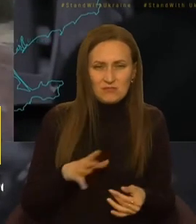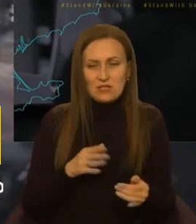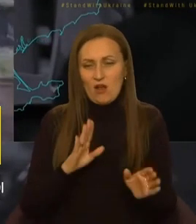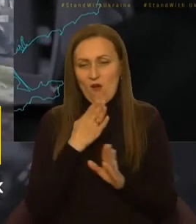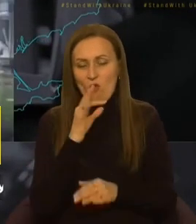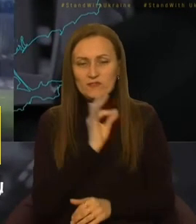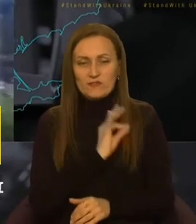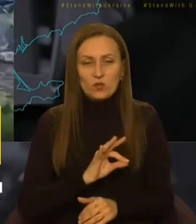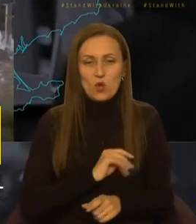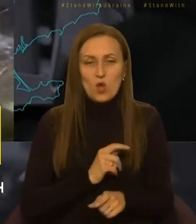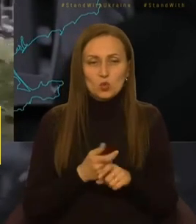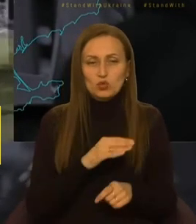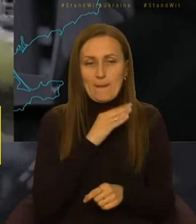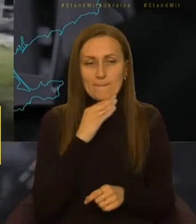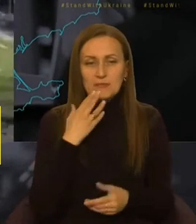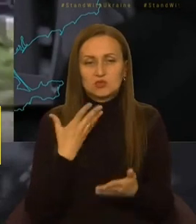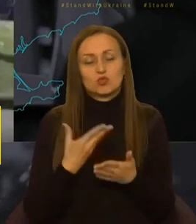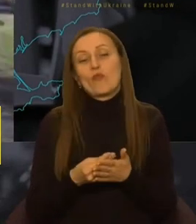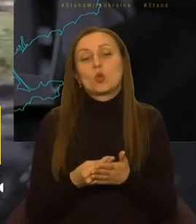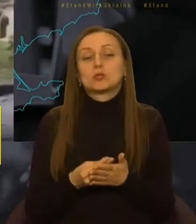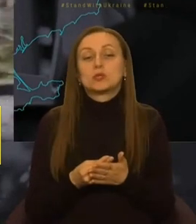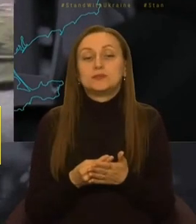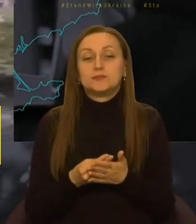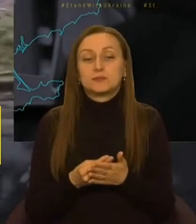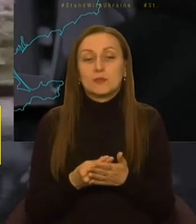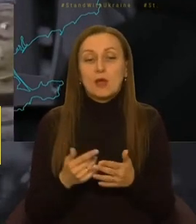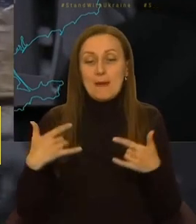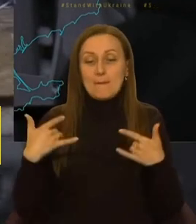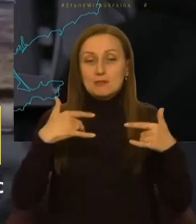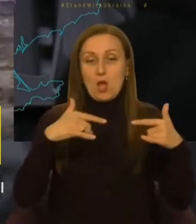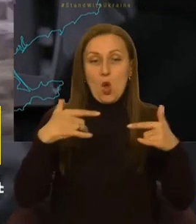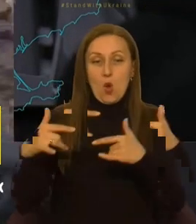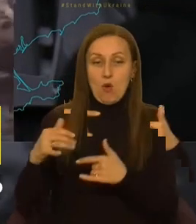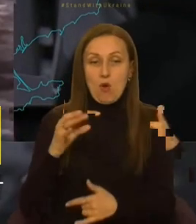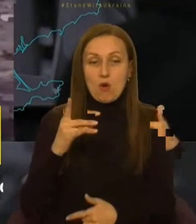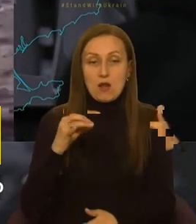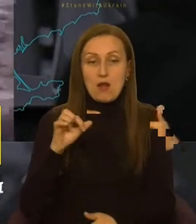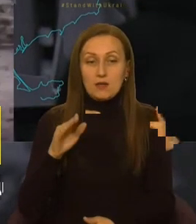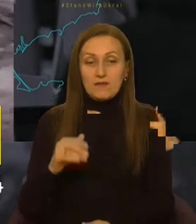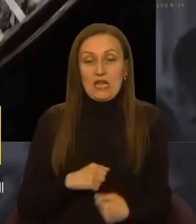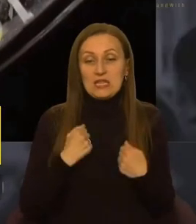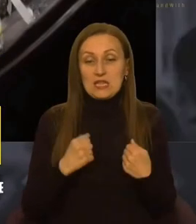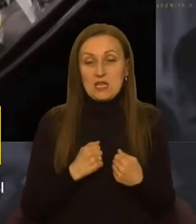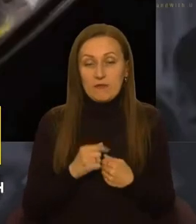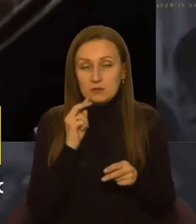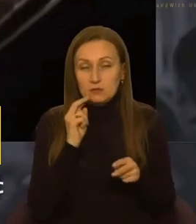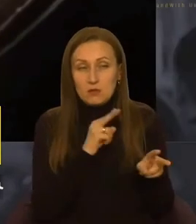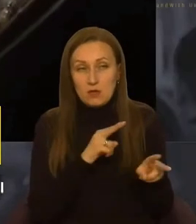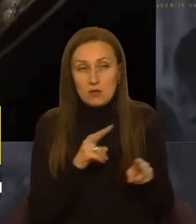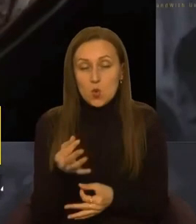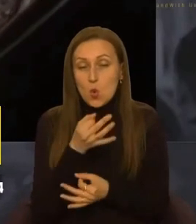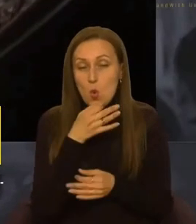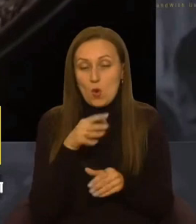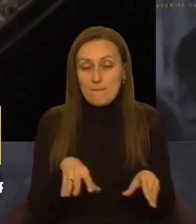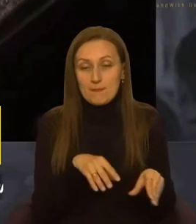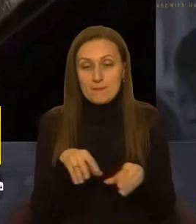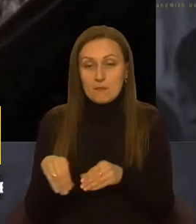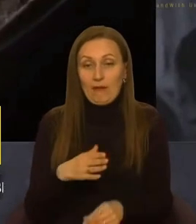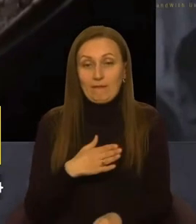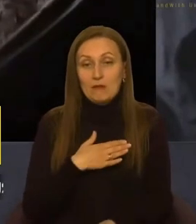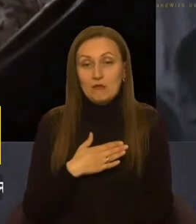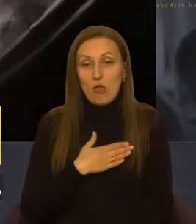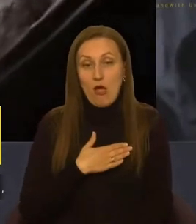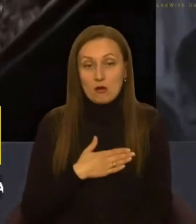ворог використовує дуже багато своїх безпілотників, орланів, намагаються відстежувати будь-які пересування